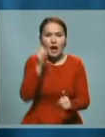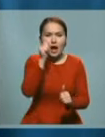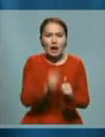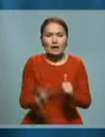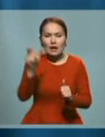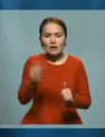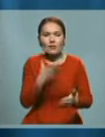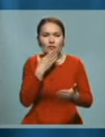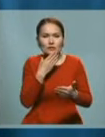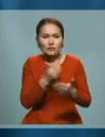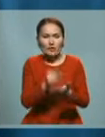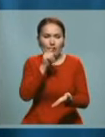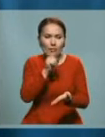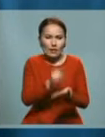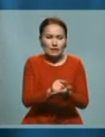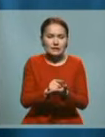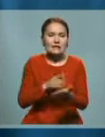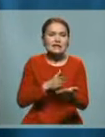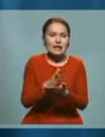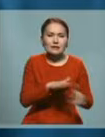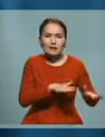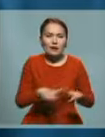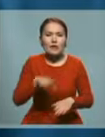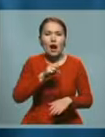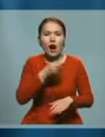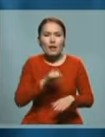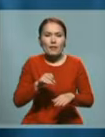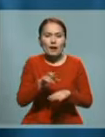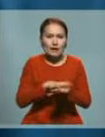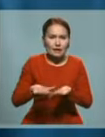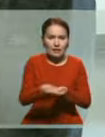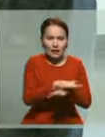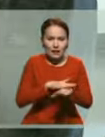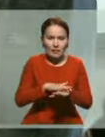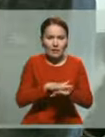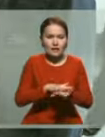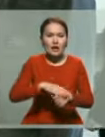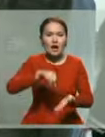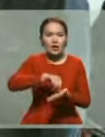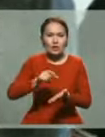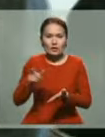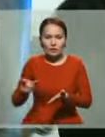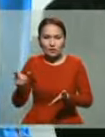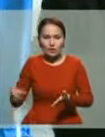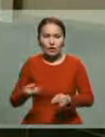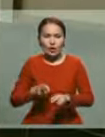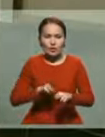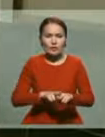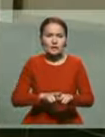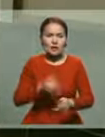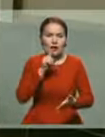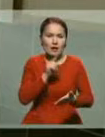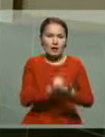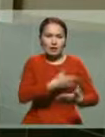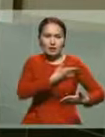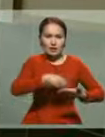позициясын қалыптастыратын үлкен саяси науқан ғой. Абай елінің халқы да осы саяси науқанда ұйымшылдықпен келіп, оны ойдағыдай